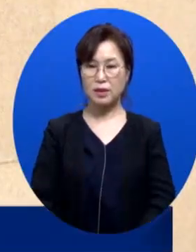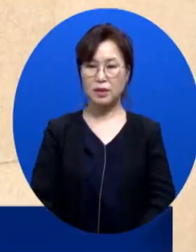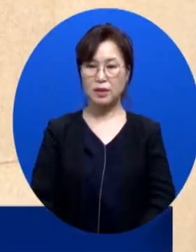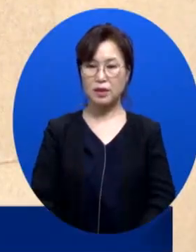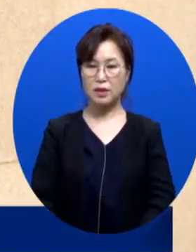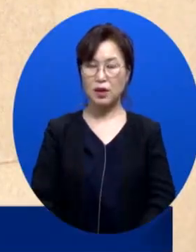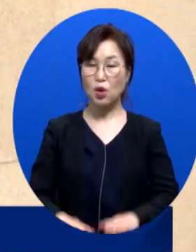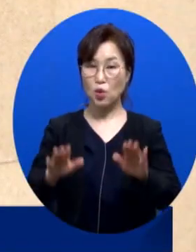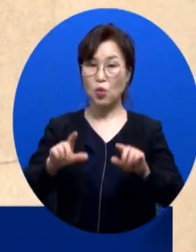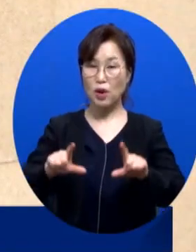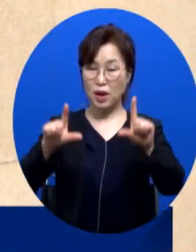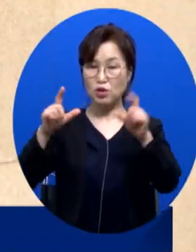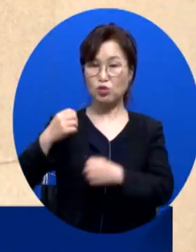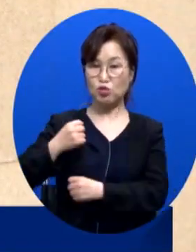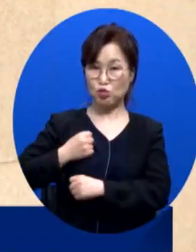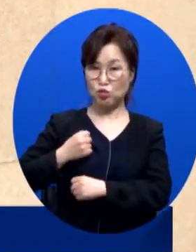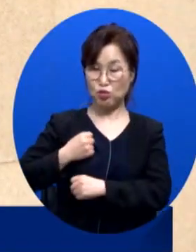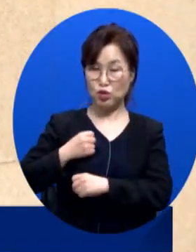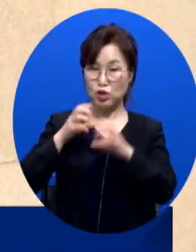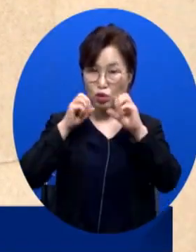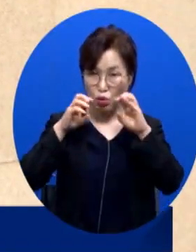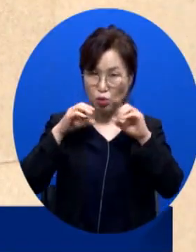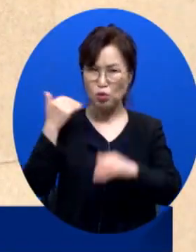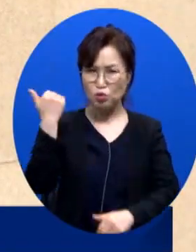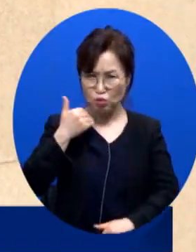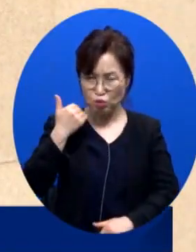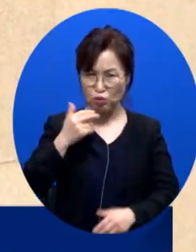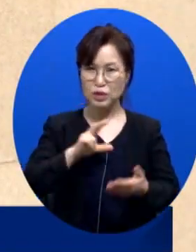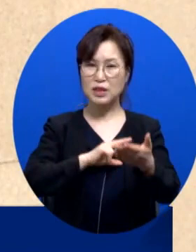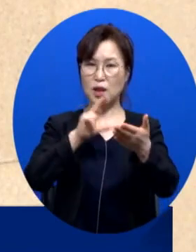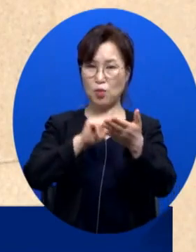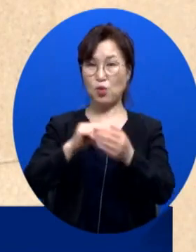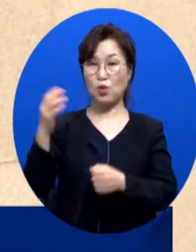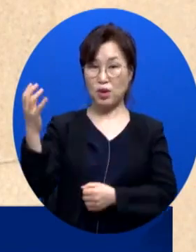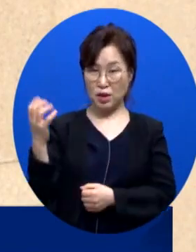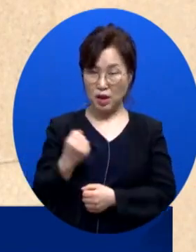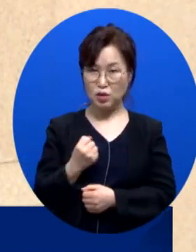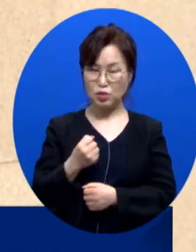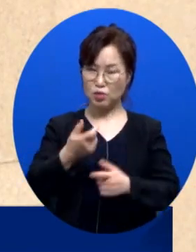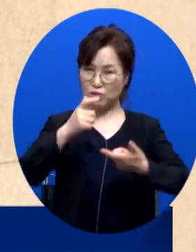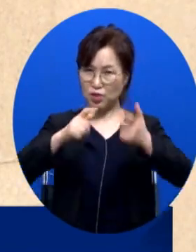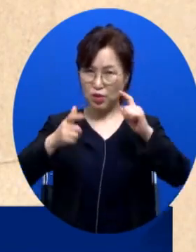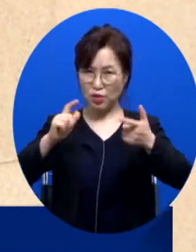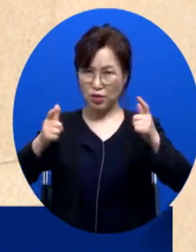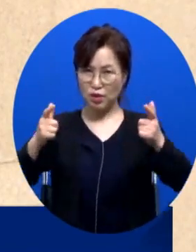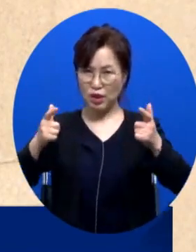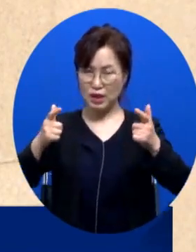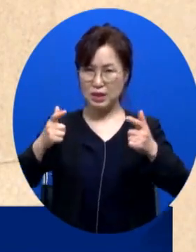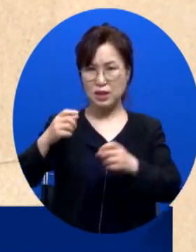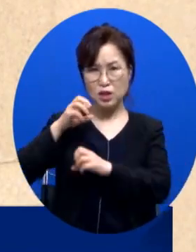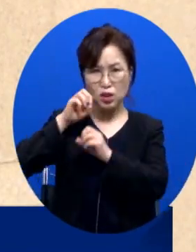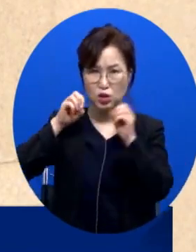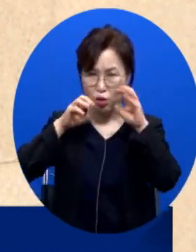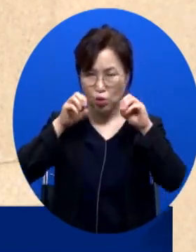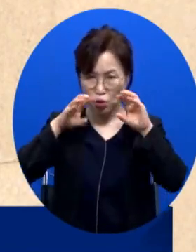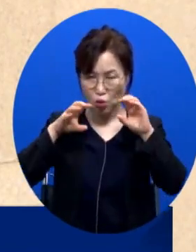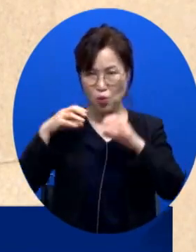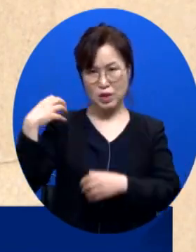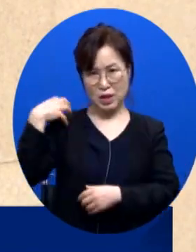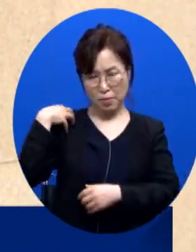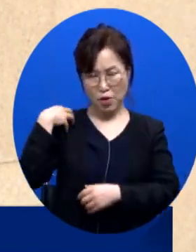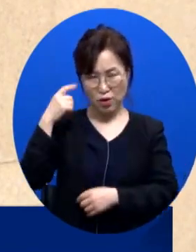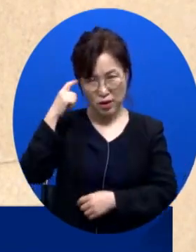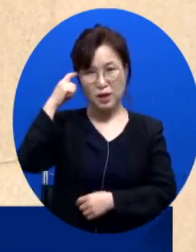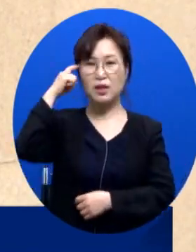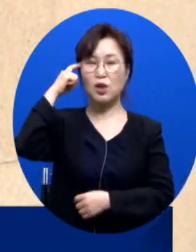올해는 군선교 교역자는 누구인가라는 주제를 가지고 다방면에서 우리의 선교적 소명을